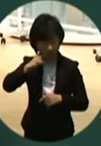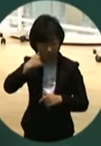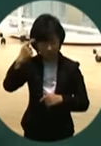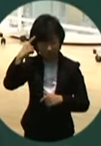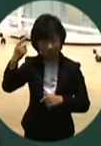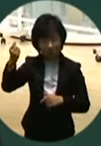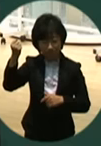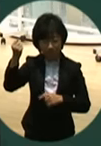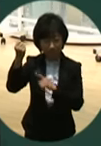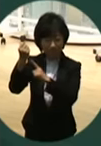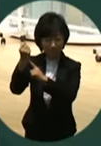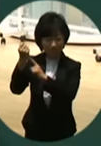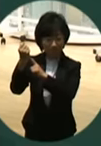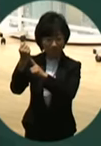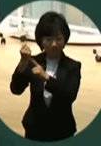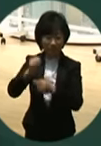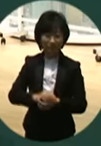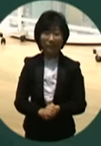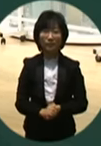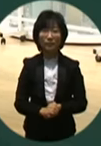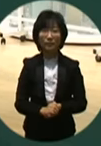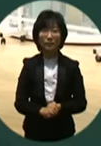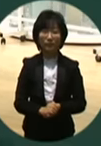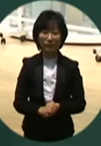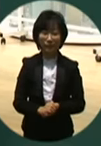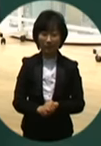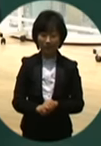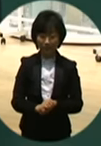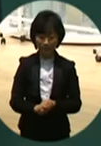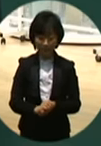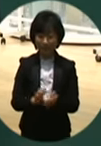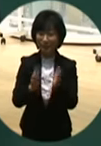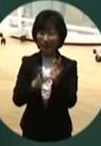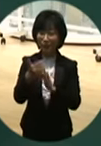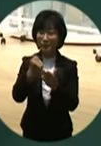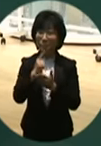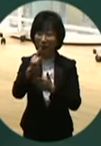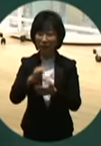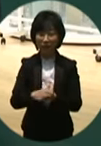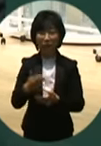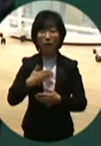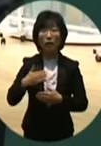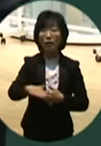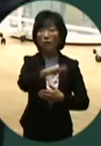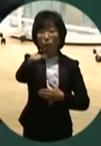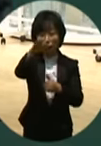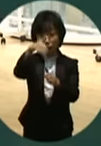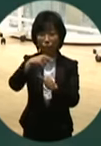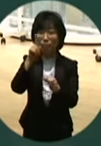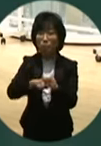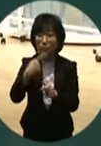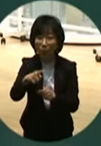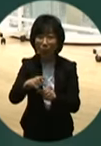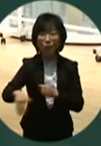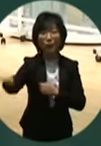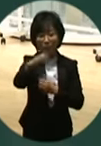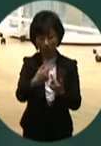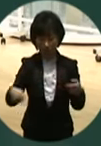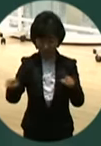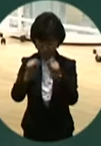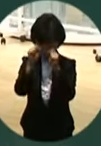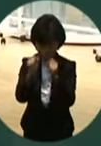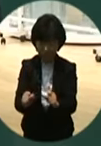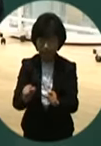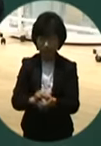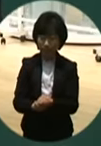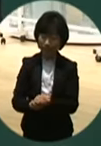itself is wrong, but I didn't know that. 내가 너희를 부른 것은 너희와 함께 있기 위함이요. Jesus said, the reason I called you is to be with you. 그 사실을 말하는